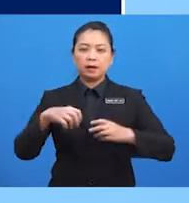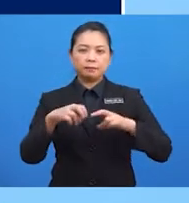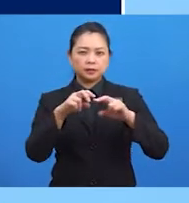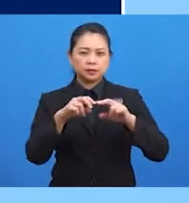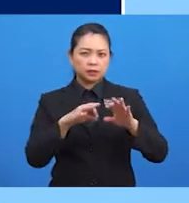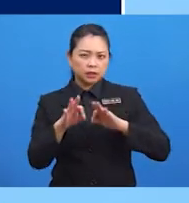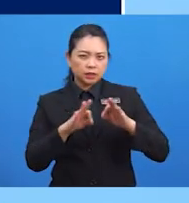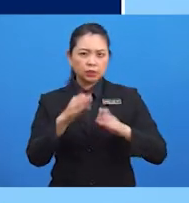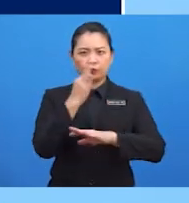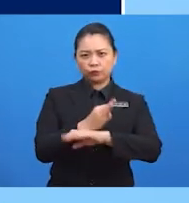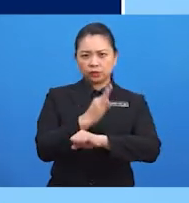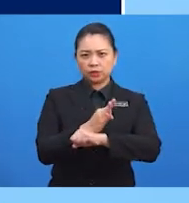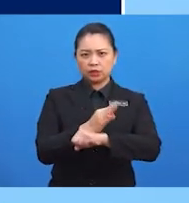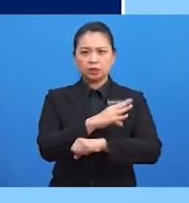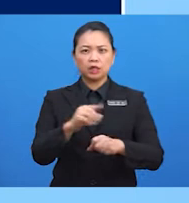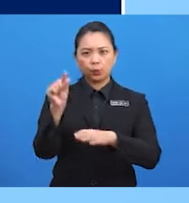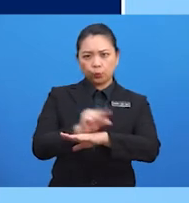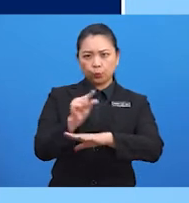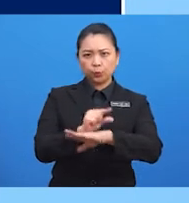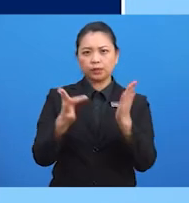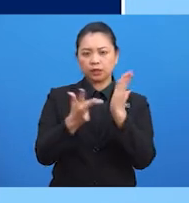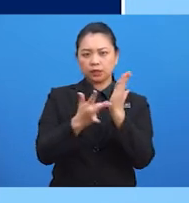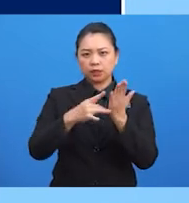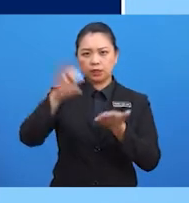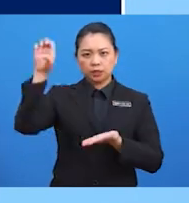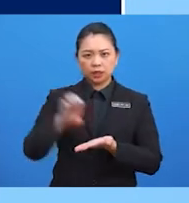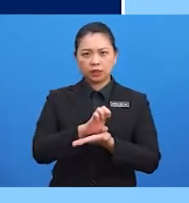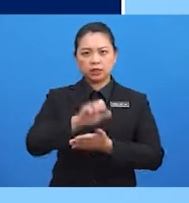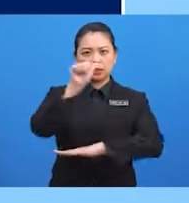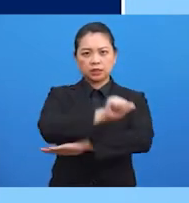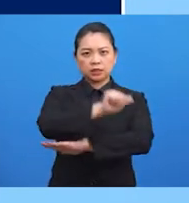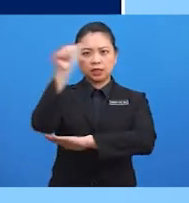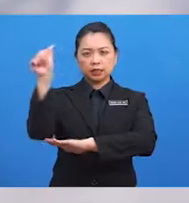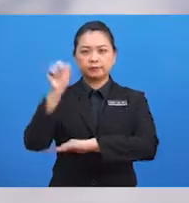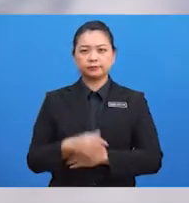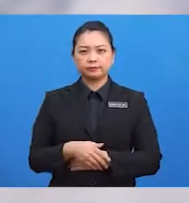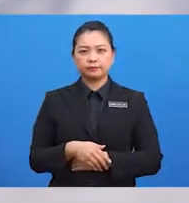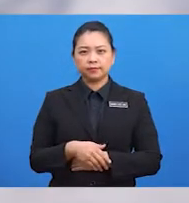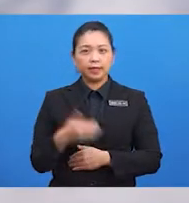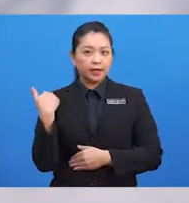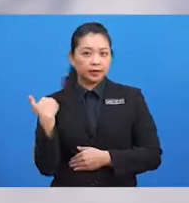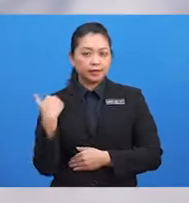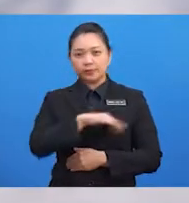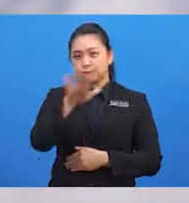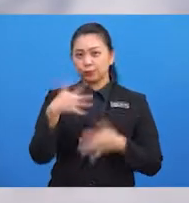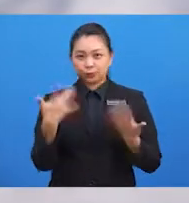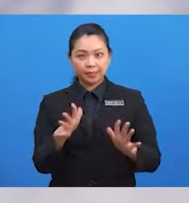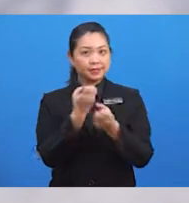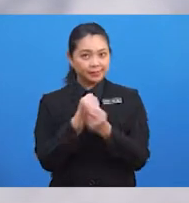dan kegunaan teknologi penerokaan angkasa lepas. Adakah kamu semua sudah